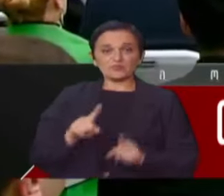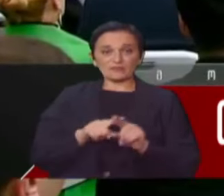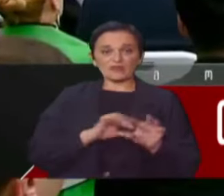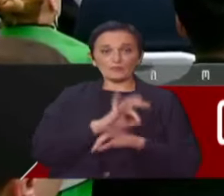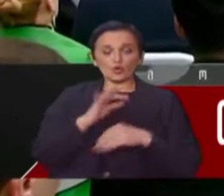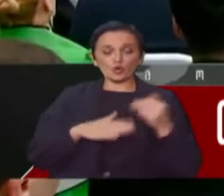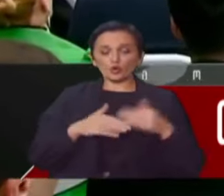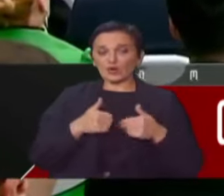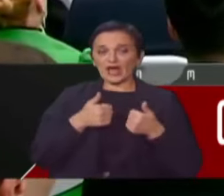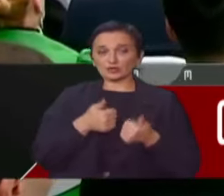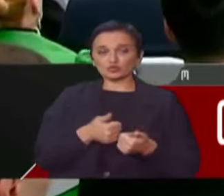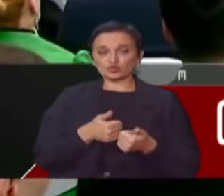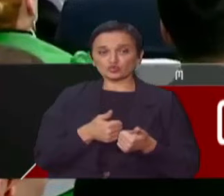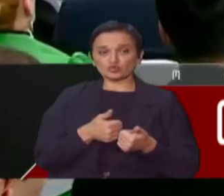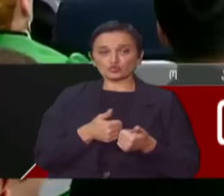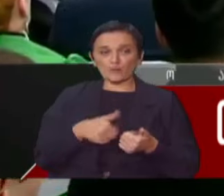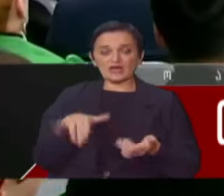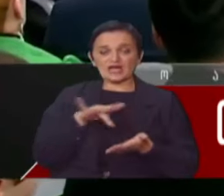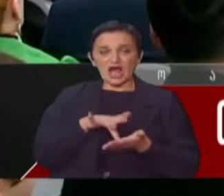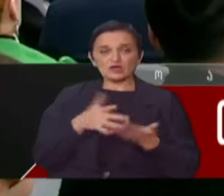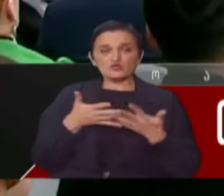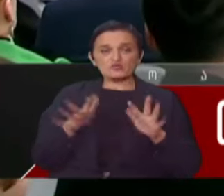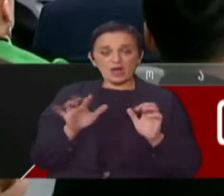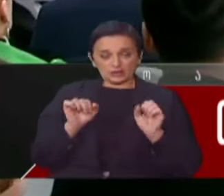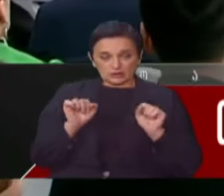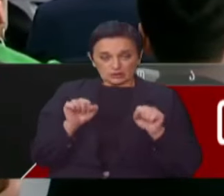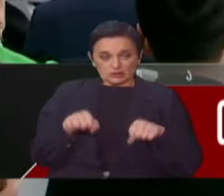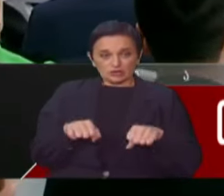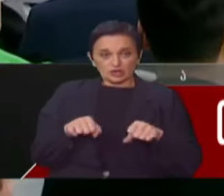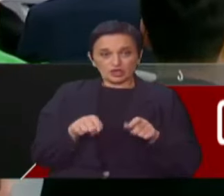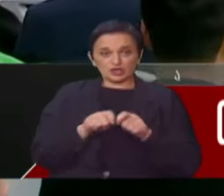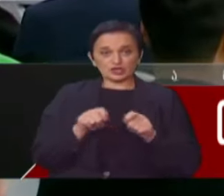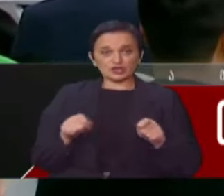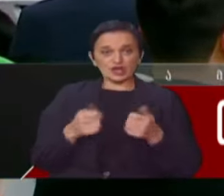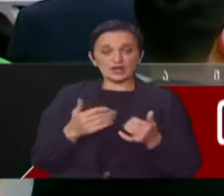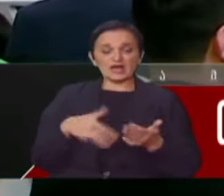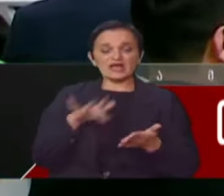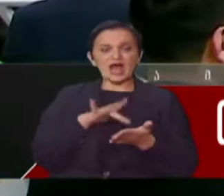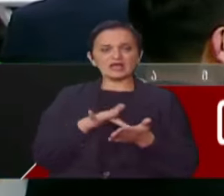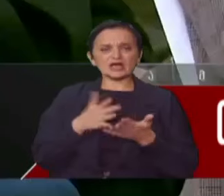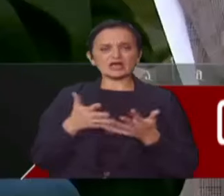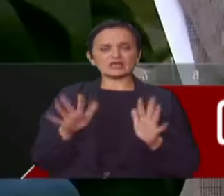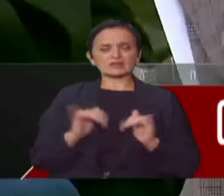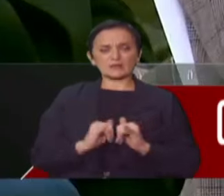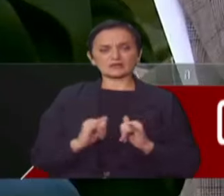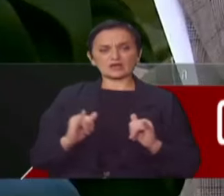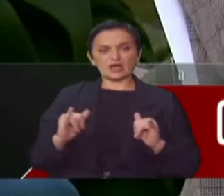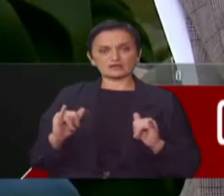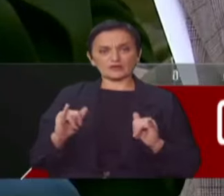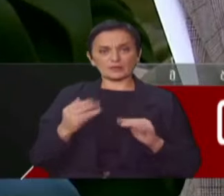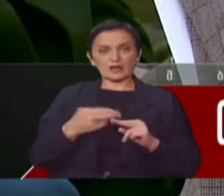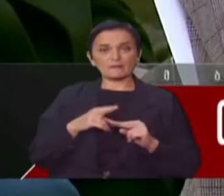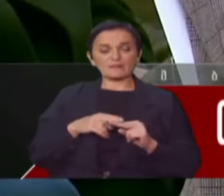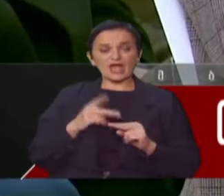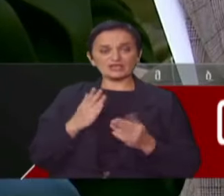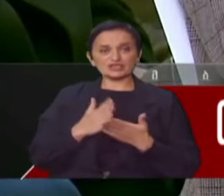ხელს უწყობს, რა თქმა უნდა, ქალაქისთვის მეტი შეასრულებების შექმნას, ქალაქის კიდევ უფრო მეტად განვითარებას და ცალკე